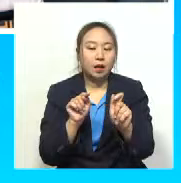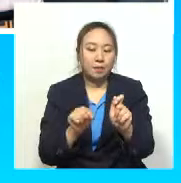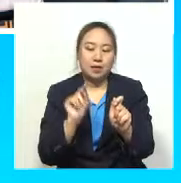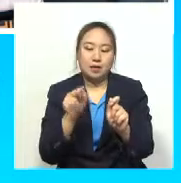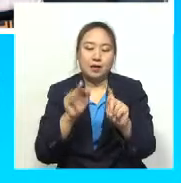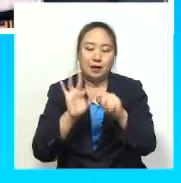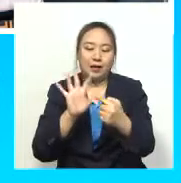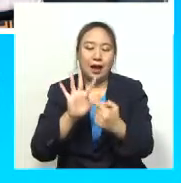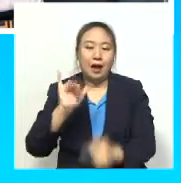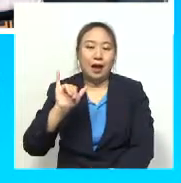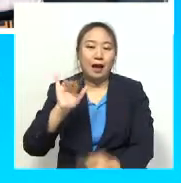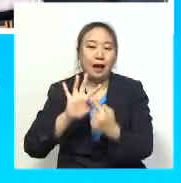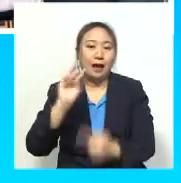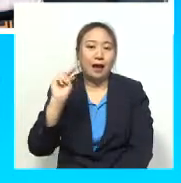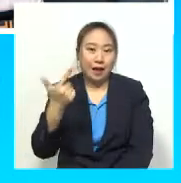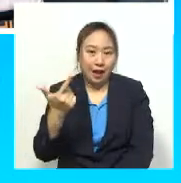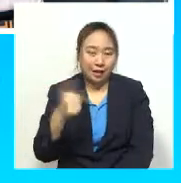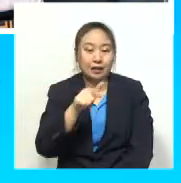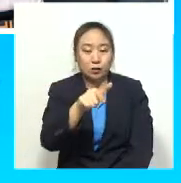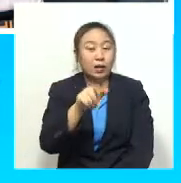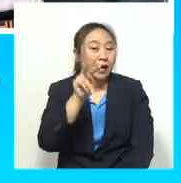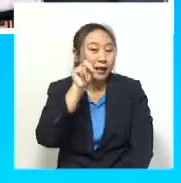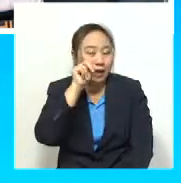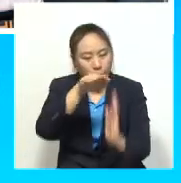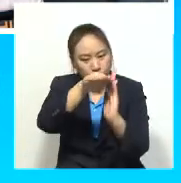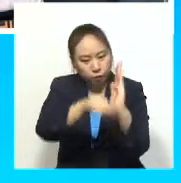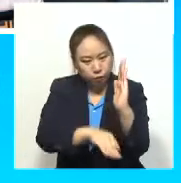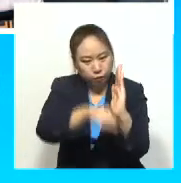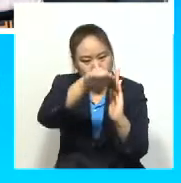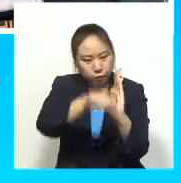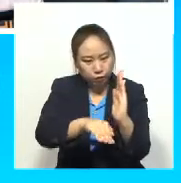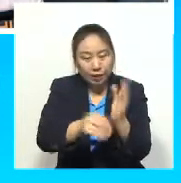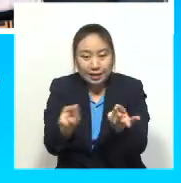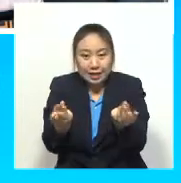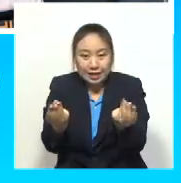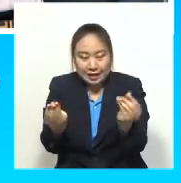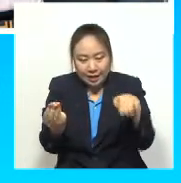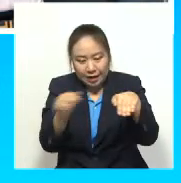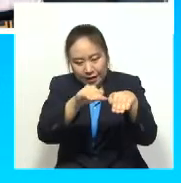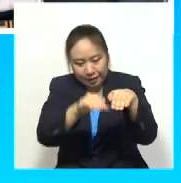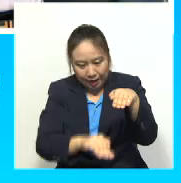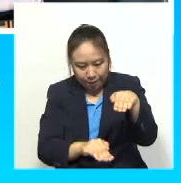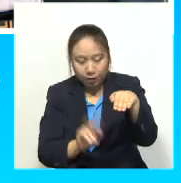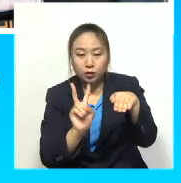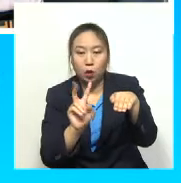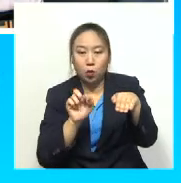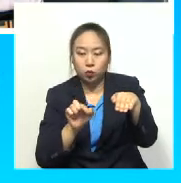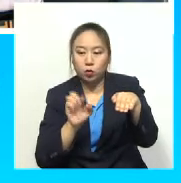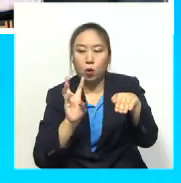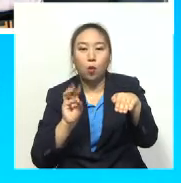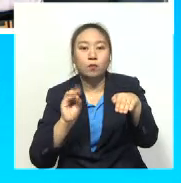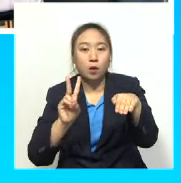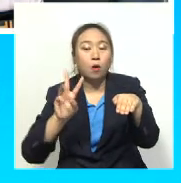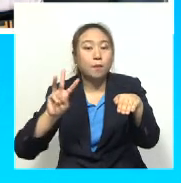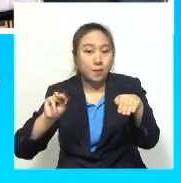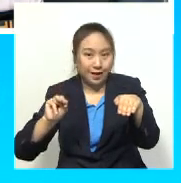ายางนะครับที่จุดวัดน้ำ B9 ของเราเนี่ยระดับน้ำอยู่ต่ำตลิ่ง 2.62 เมตรนะครับ ค่ะ เล